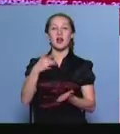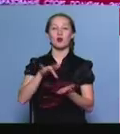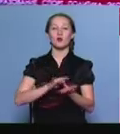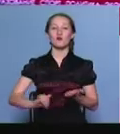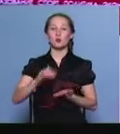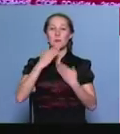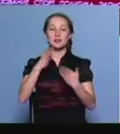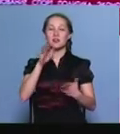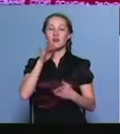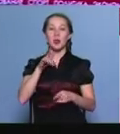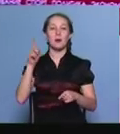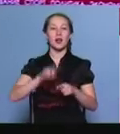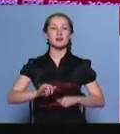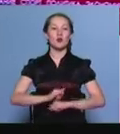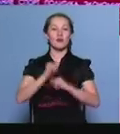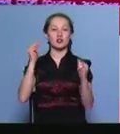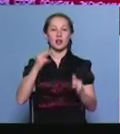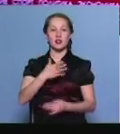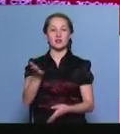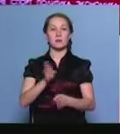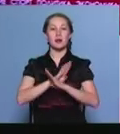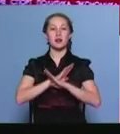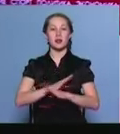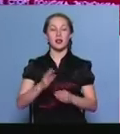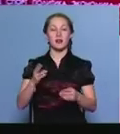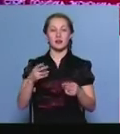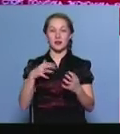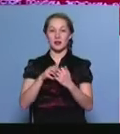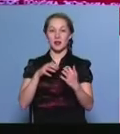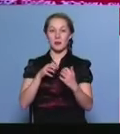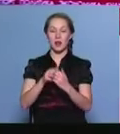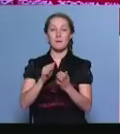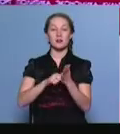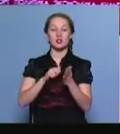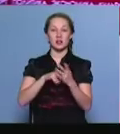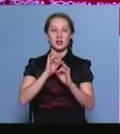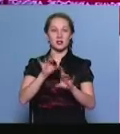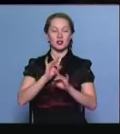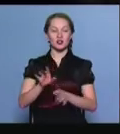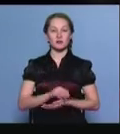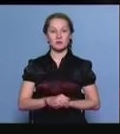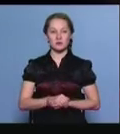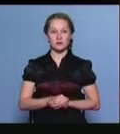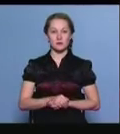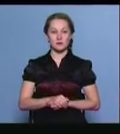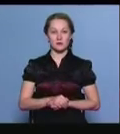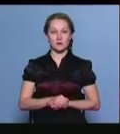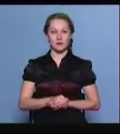время резко увеличилось количество смертельных ДТП. О причинах репортаж Александра Демидова.